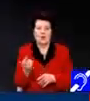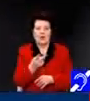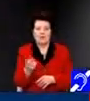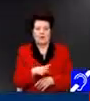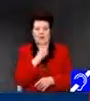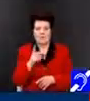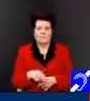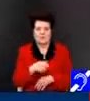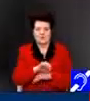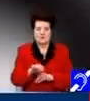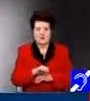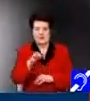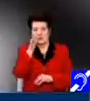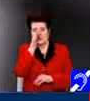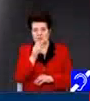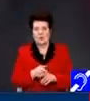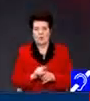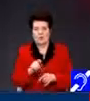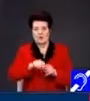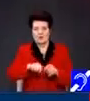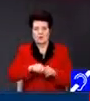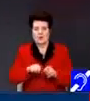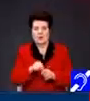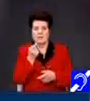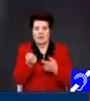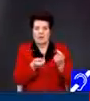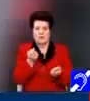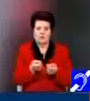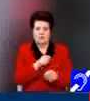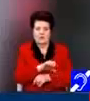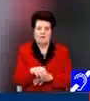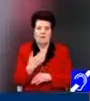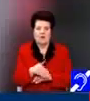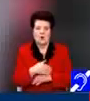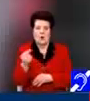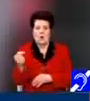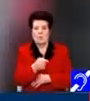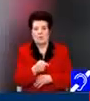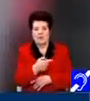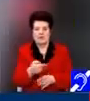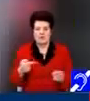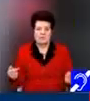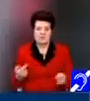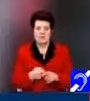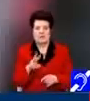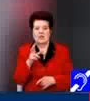fost escortate la postul Vamal Chișinău pentru a fi verificate în amănunt. Vameșii au numărat peste 1000 de piese